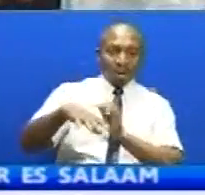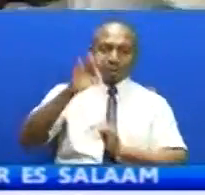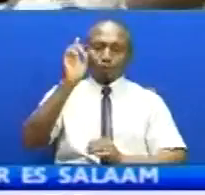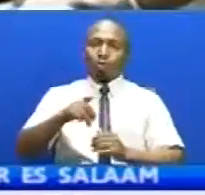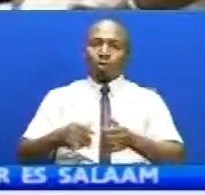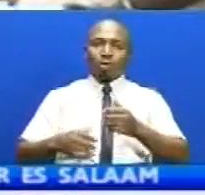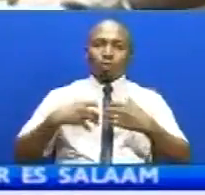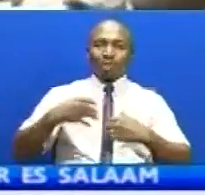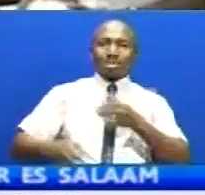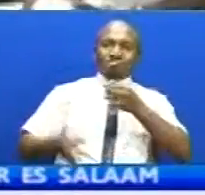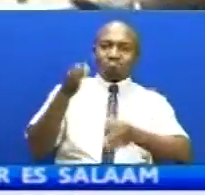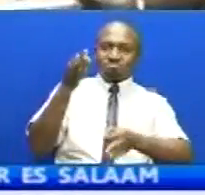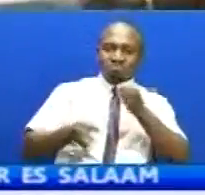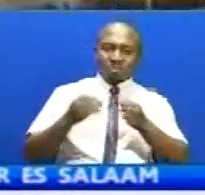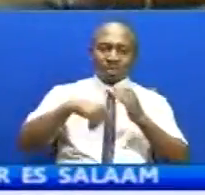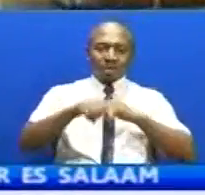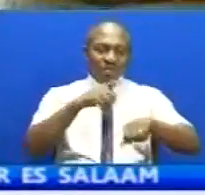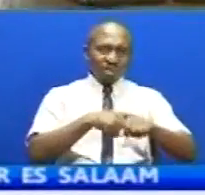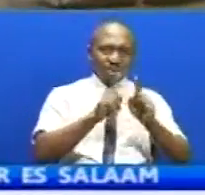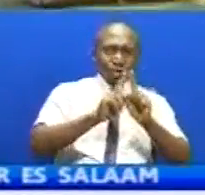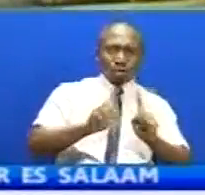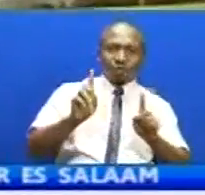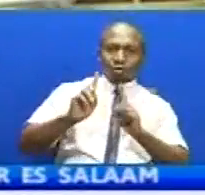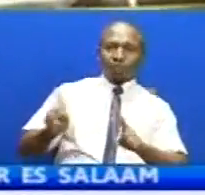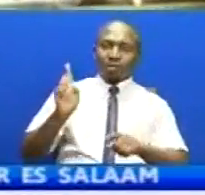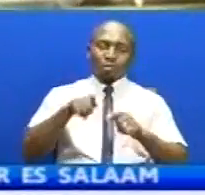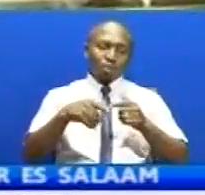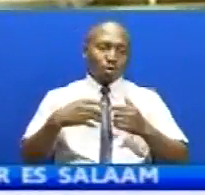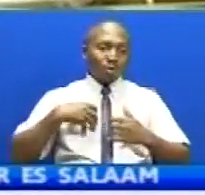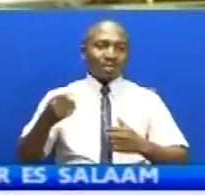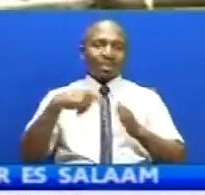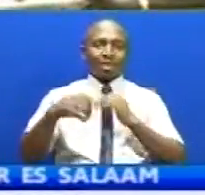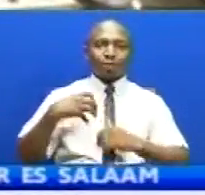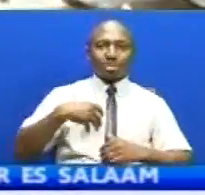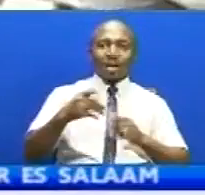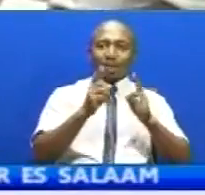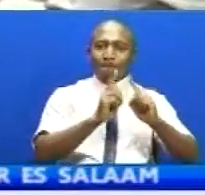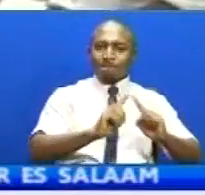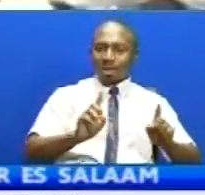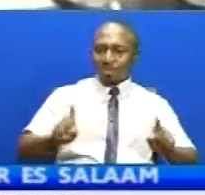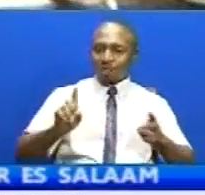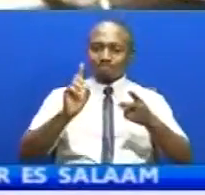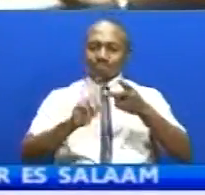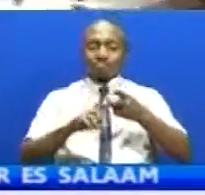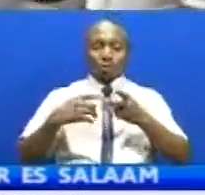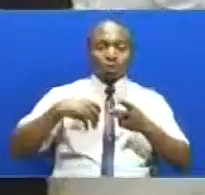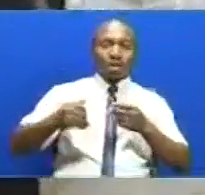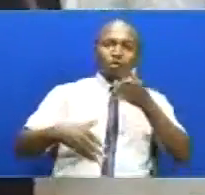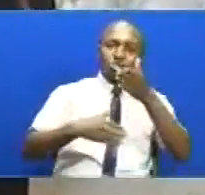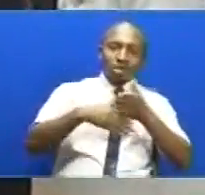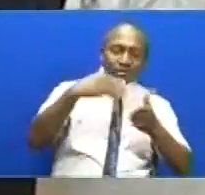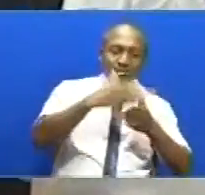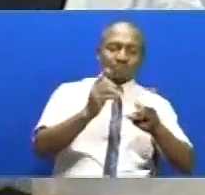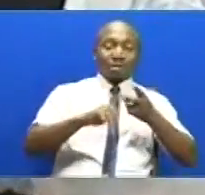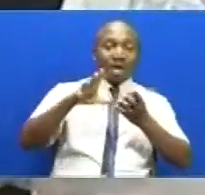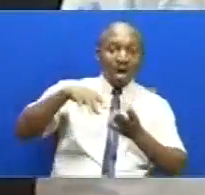kamili, ambapo kwa nyakati tofauti amekuwa waziri katika wizara mbalimbali ikiwemo wizara ya ujenzi,